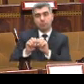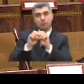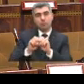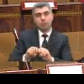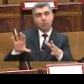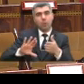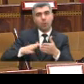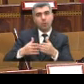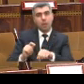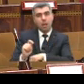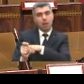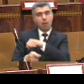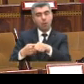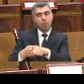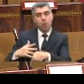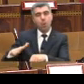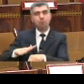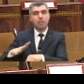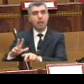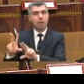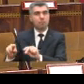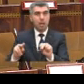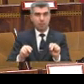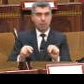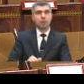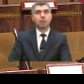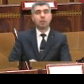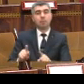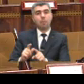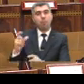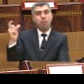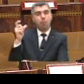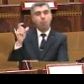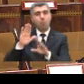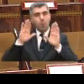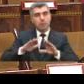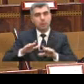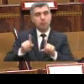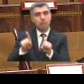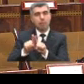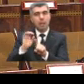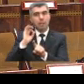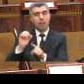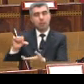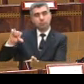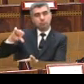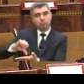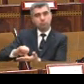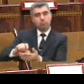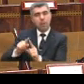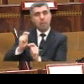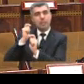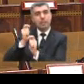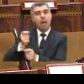لتشمل البوادي إلى جانب المدن، كما هو الشأن السيد الوزير بالنسبة لمسجد زاوية شرفاء الوالدين بجماعة طفران خريم تونس لأكثر من